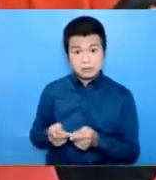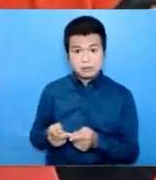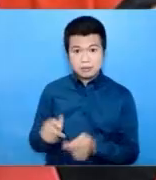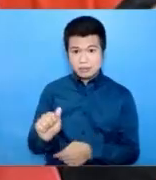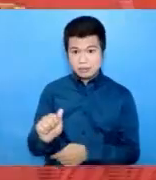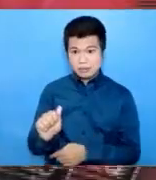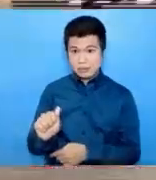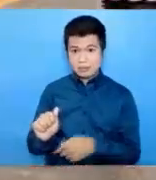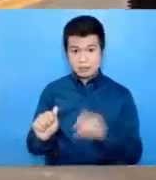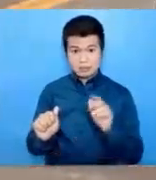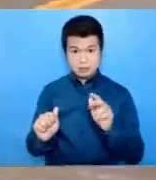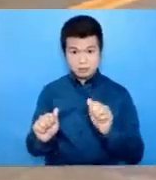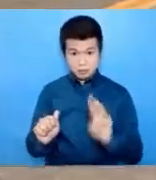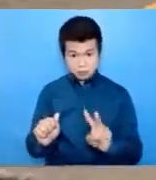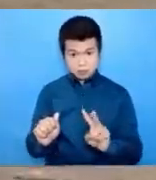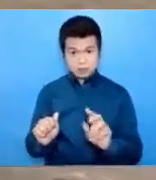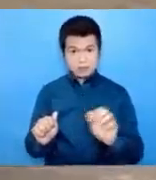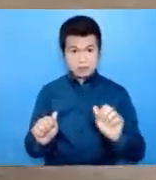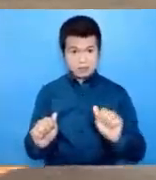A3.